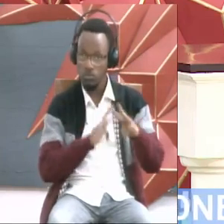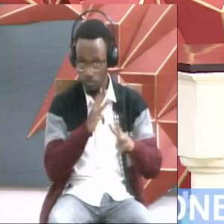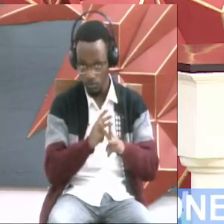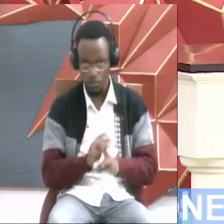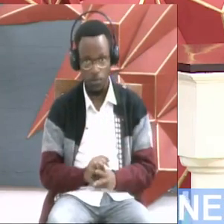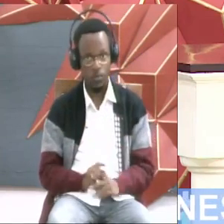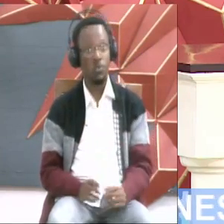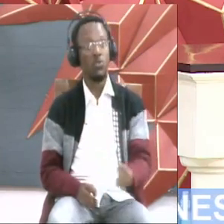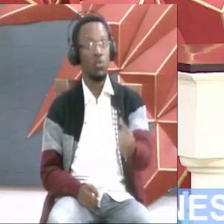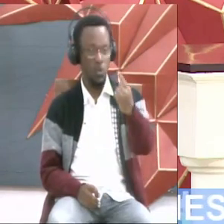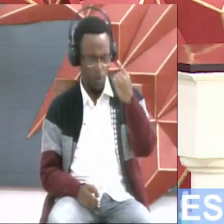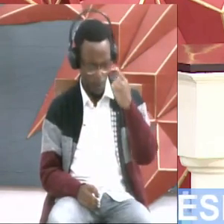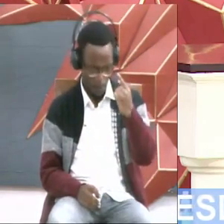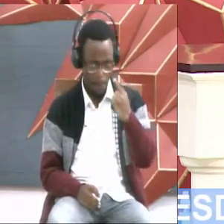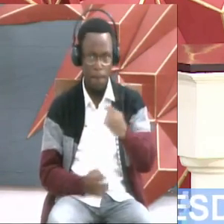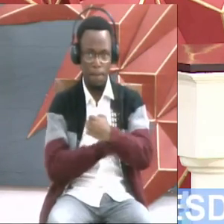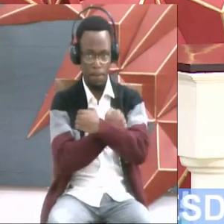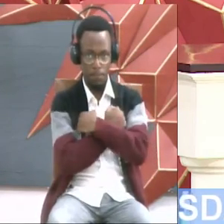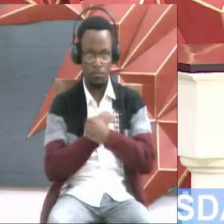umwe adukunda